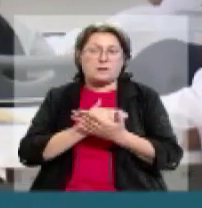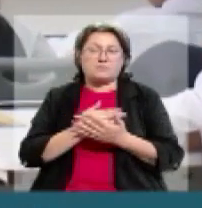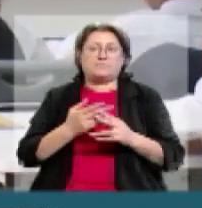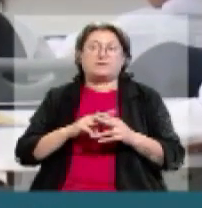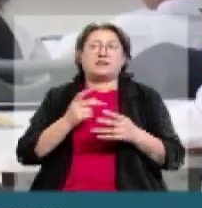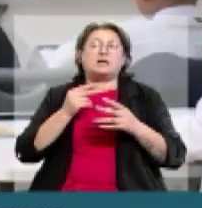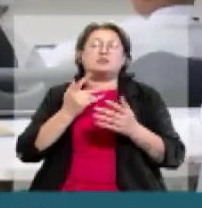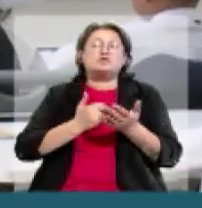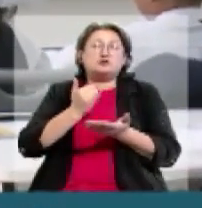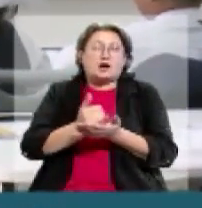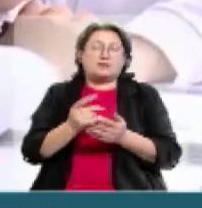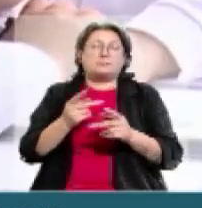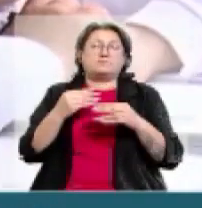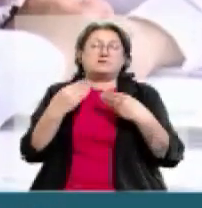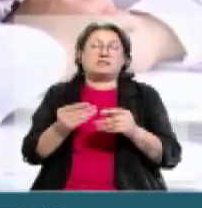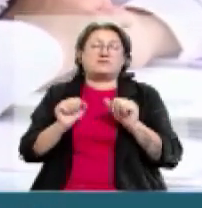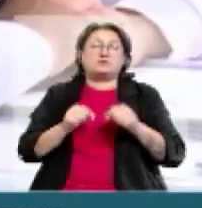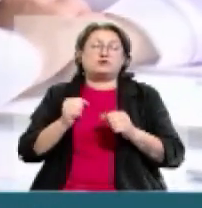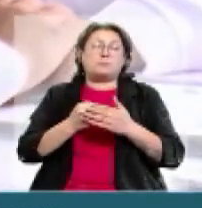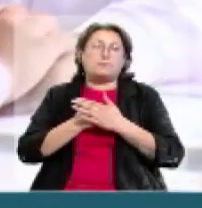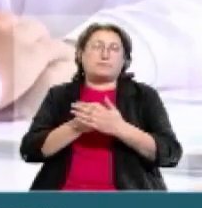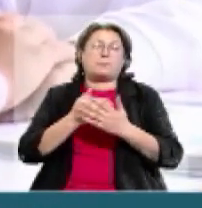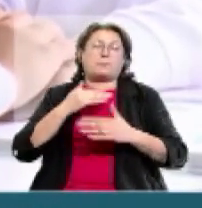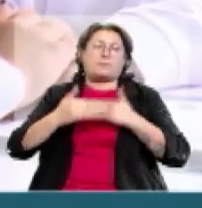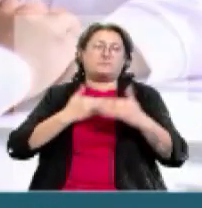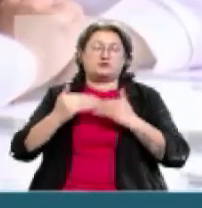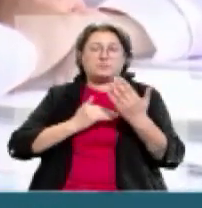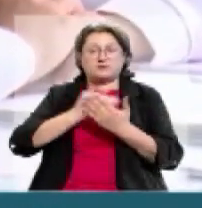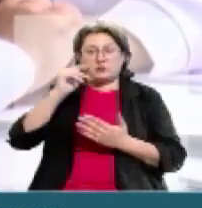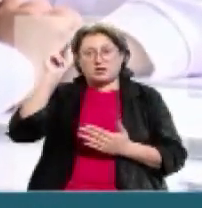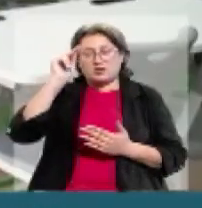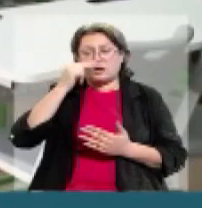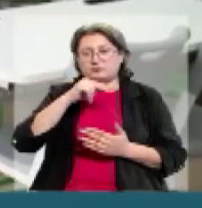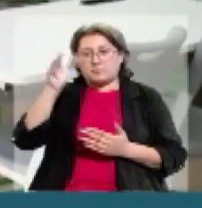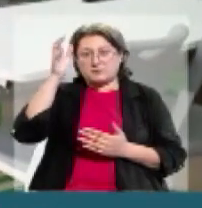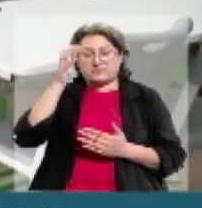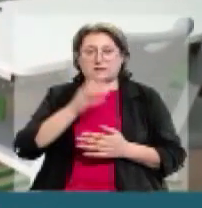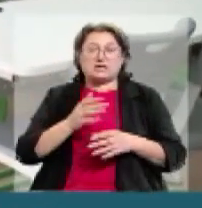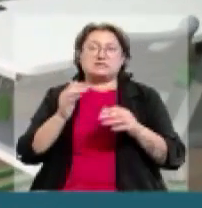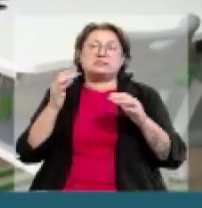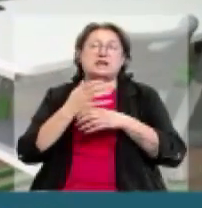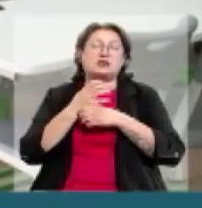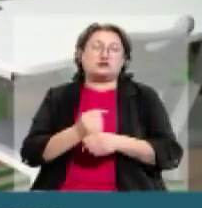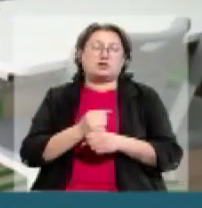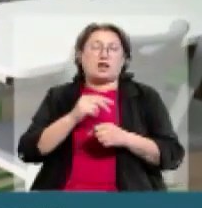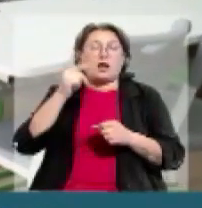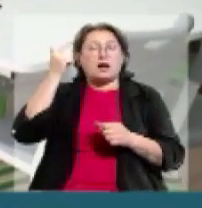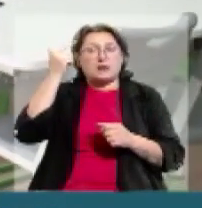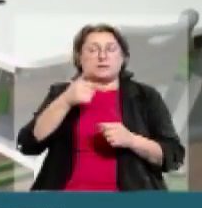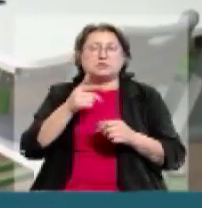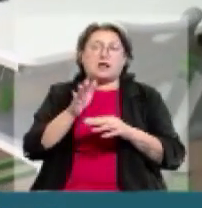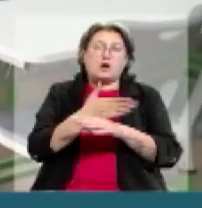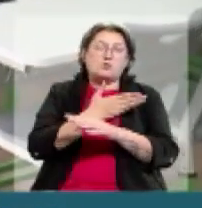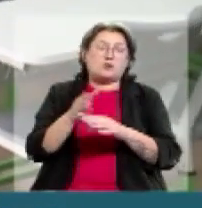арттыру, қала немесе ауыл арасындағы алшақтықты қысқарту жөніндегі тапсырмаларын іске асыруға зор серпін береді. Оқытудың